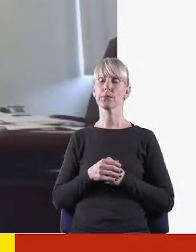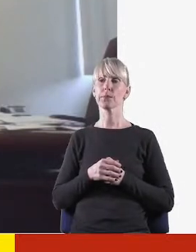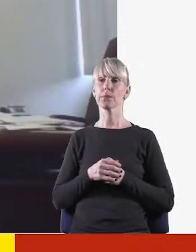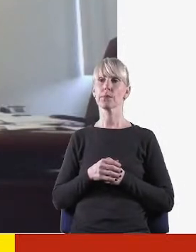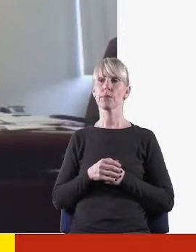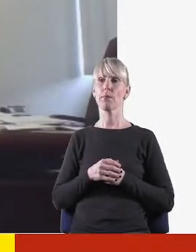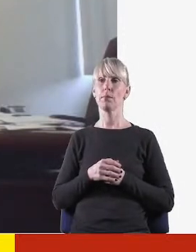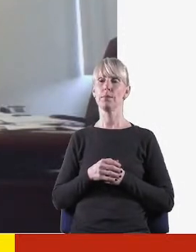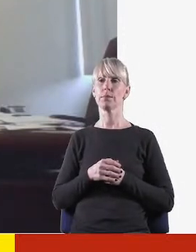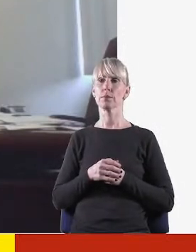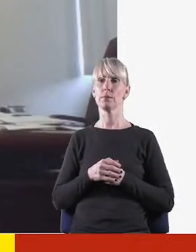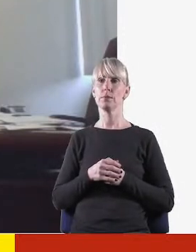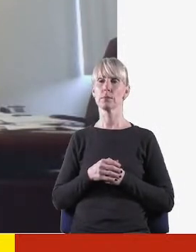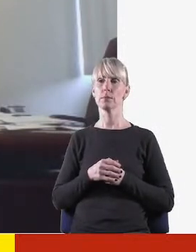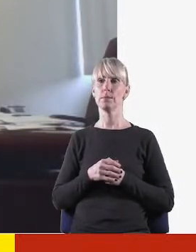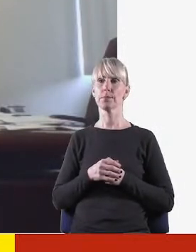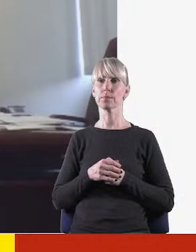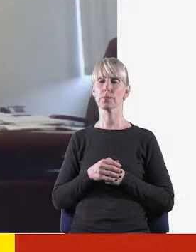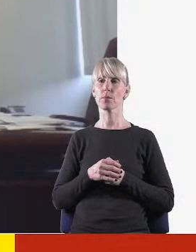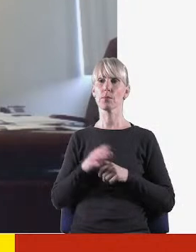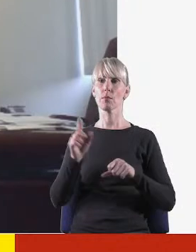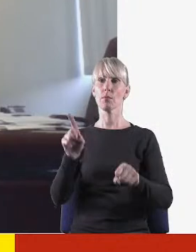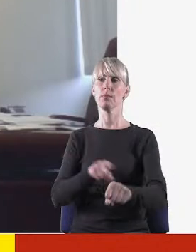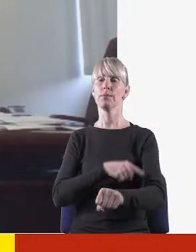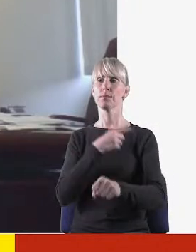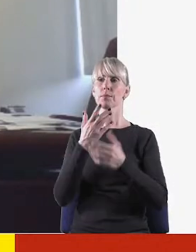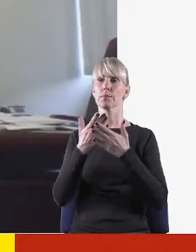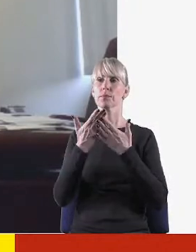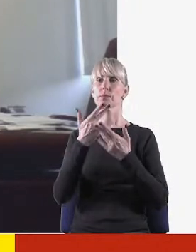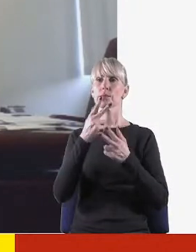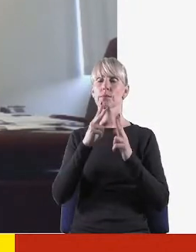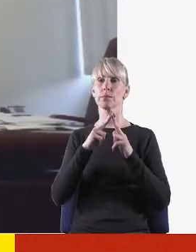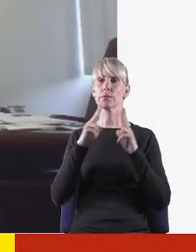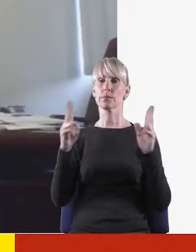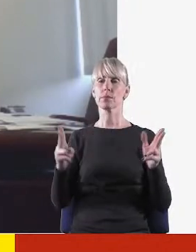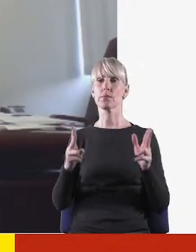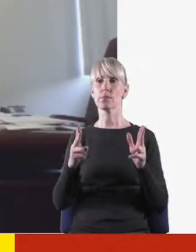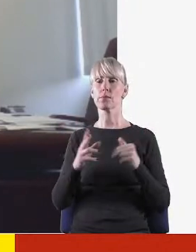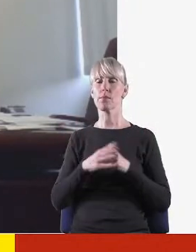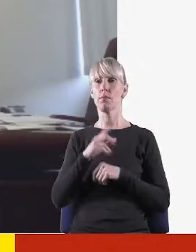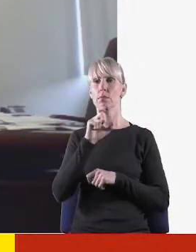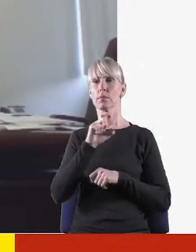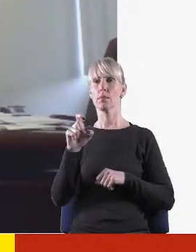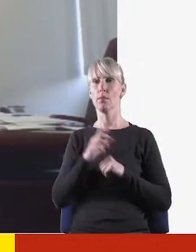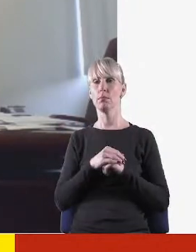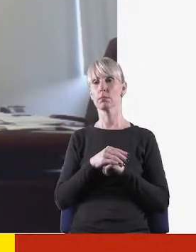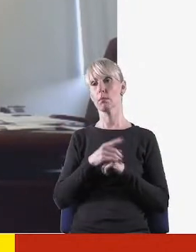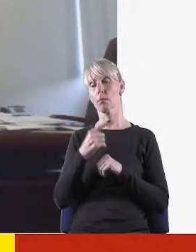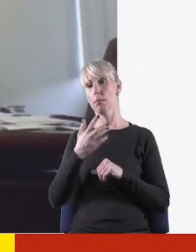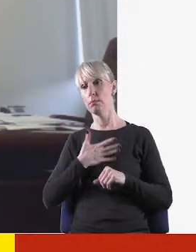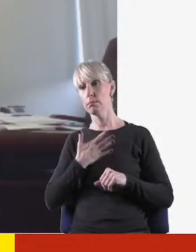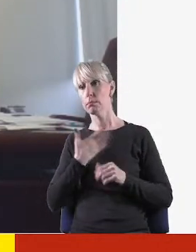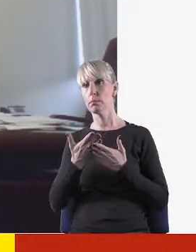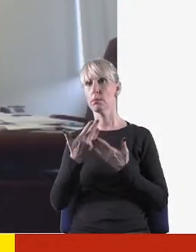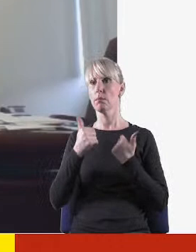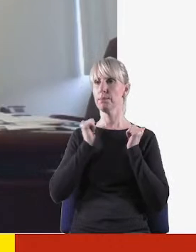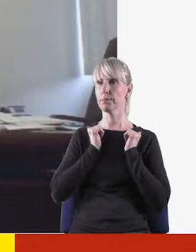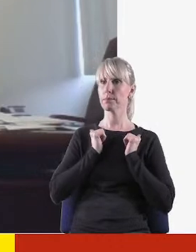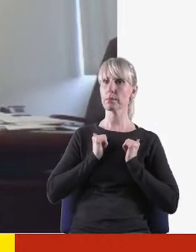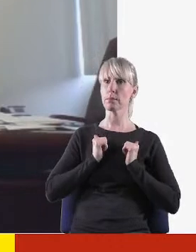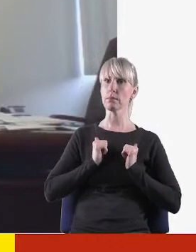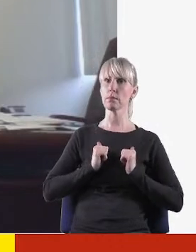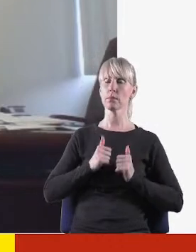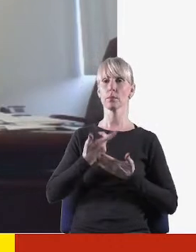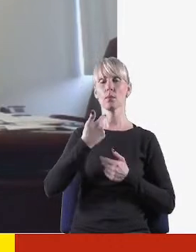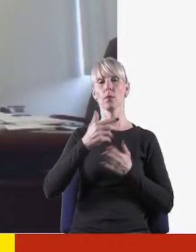Przez długi okres czasu wydawało się, że jest spokojnie, i mam na myśli tutaj zwłaszcza